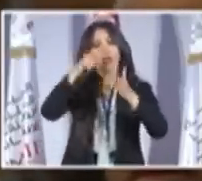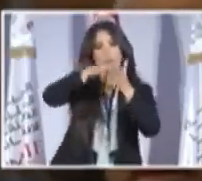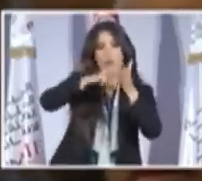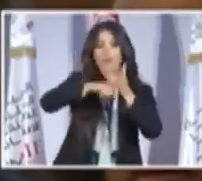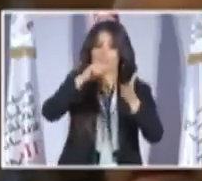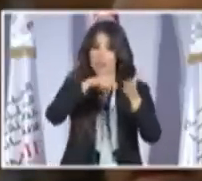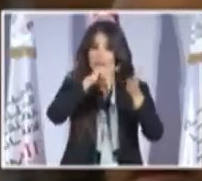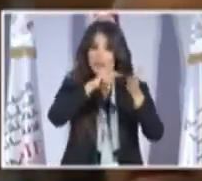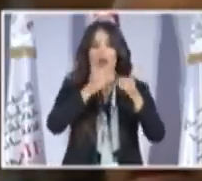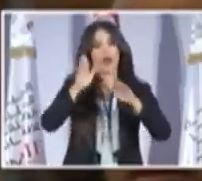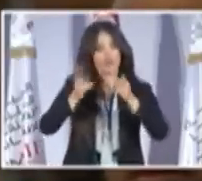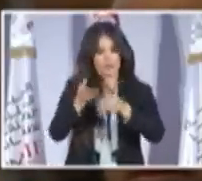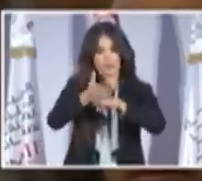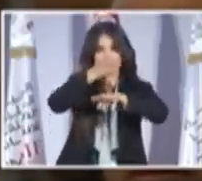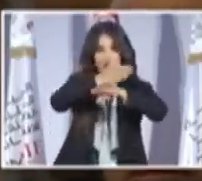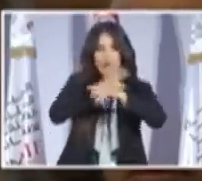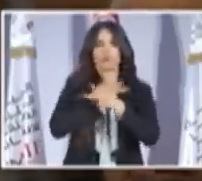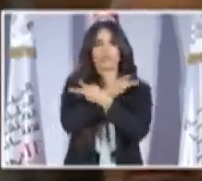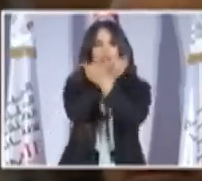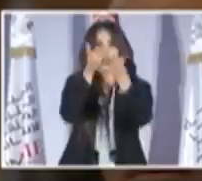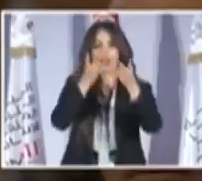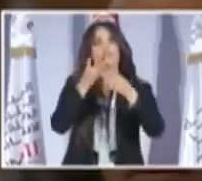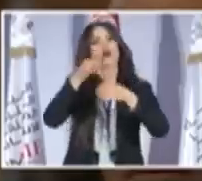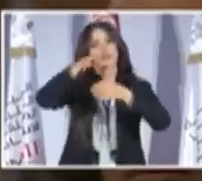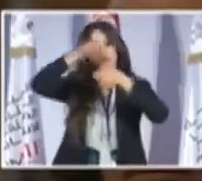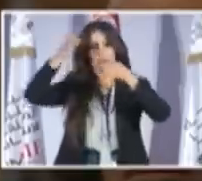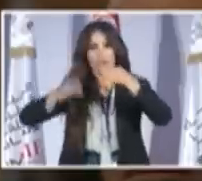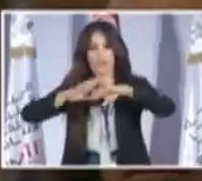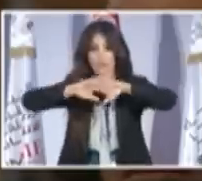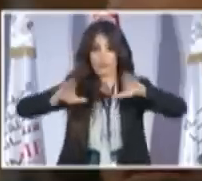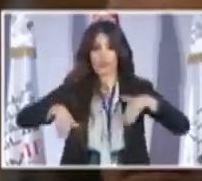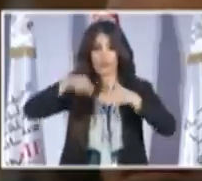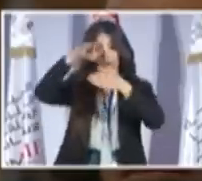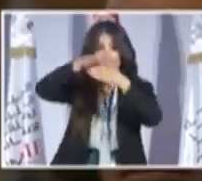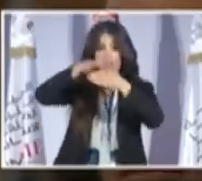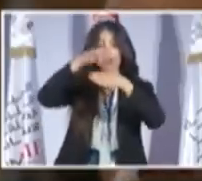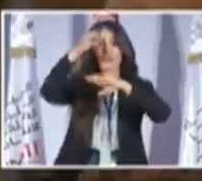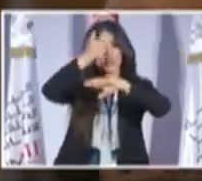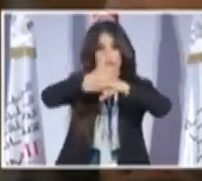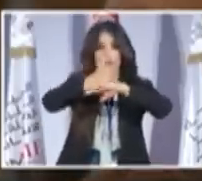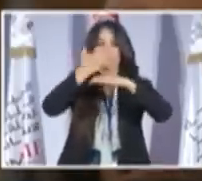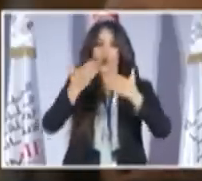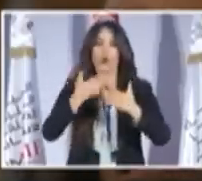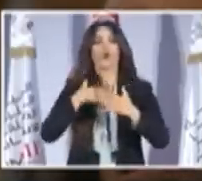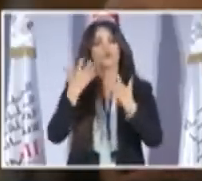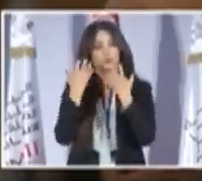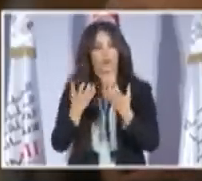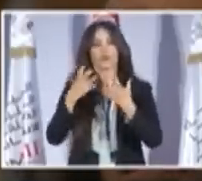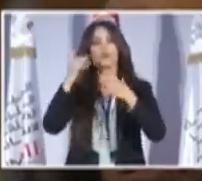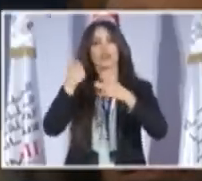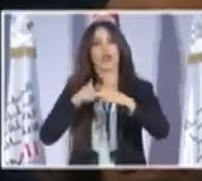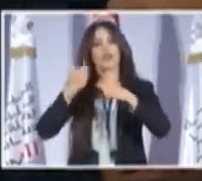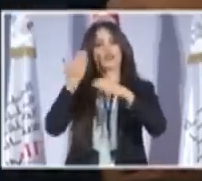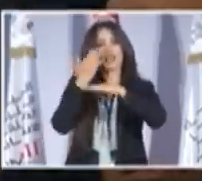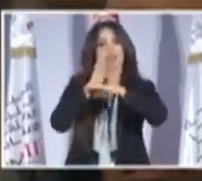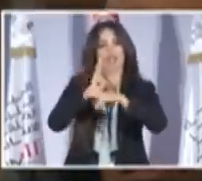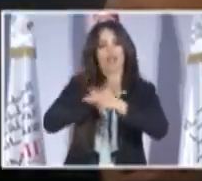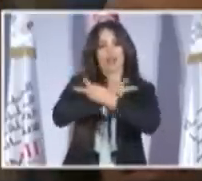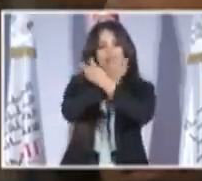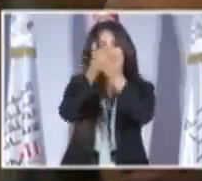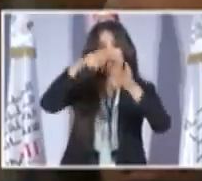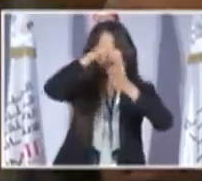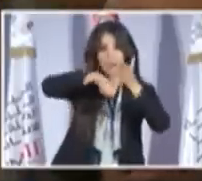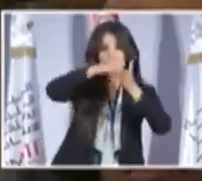الرئاسيه حبينا نعرف وقت اه اه مش يتم الاعلان على اه نتيجه دراستكم المخالفات هذه